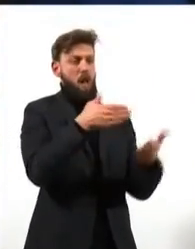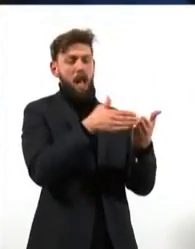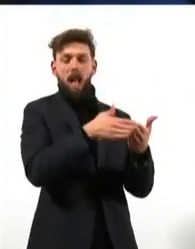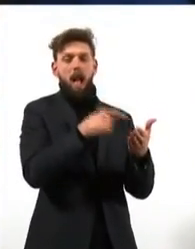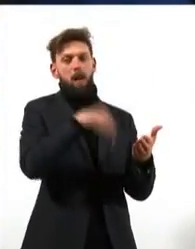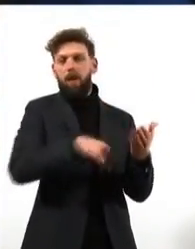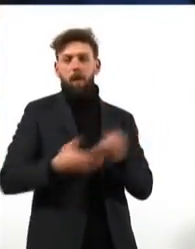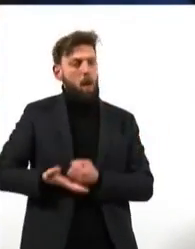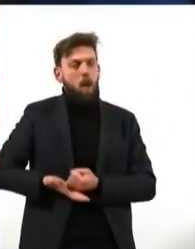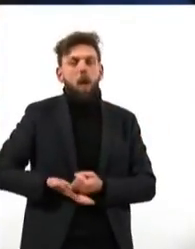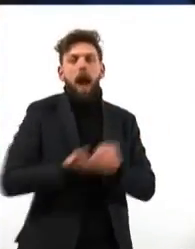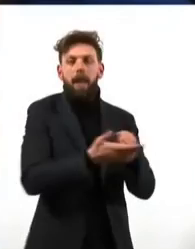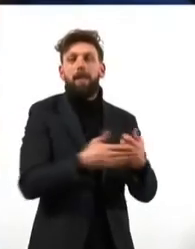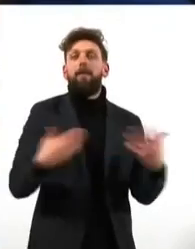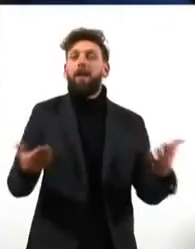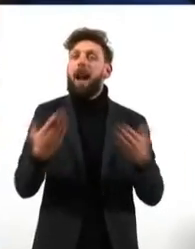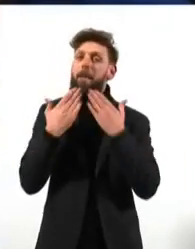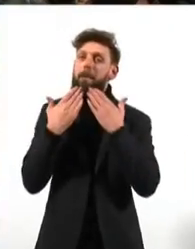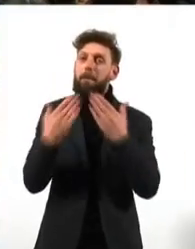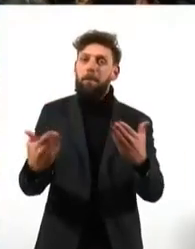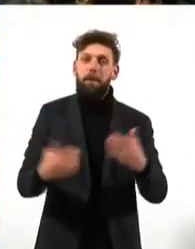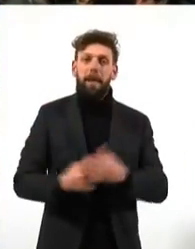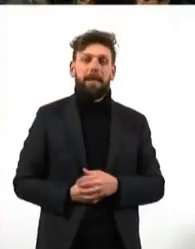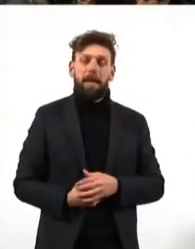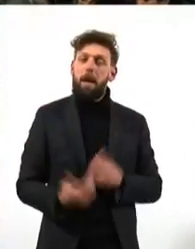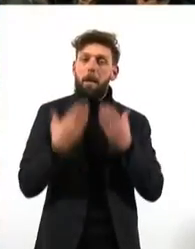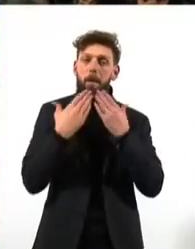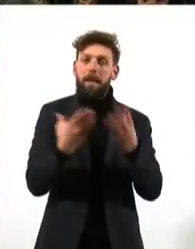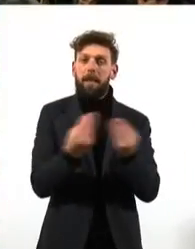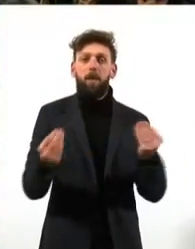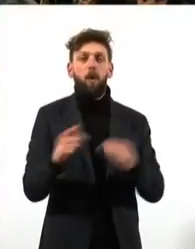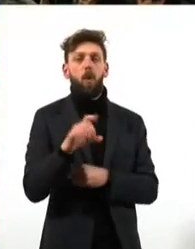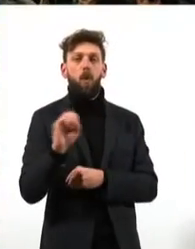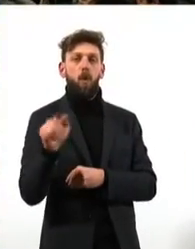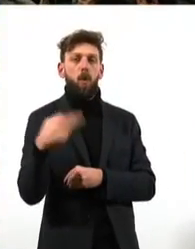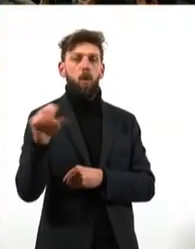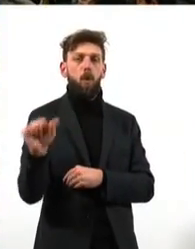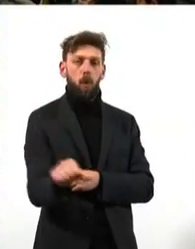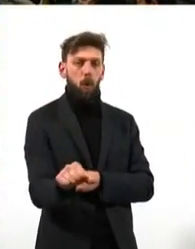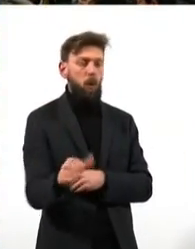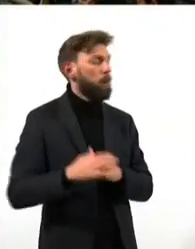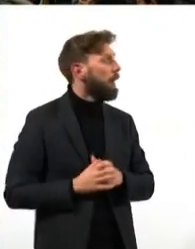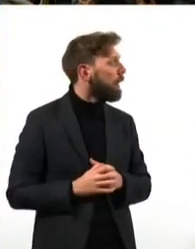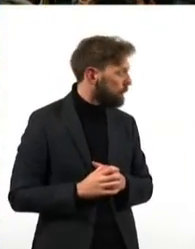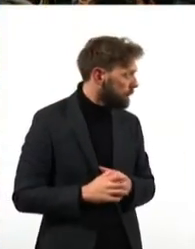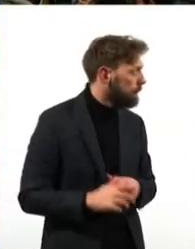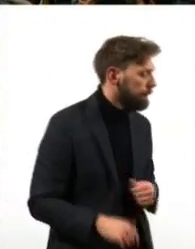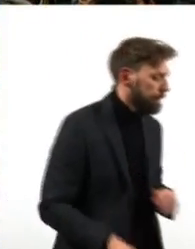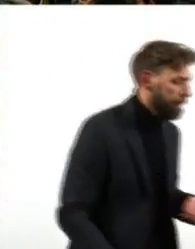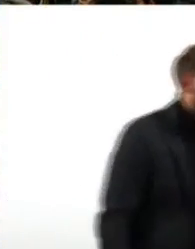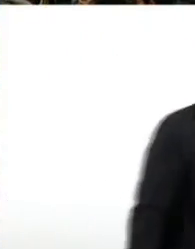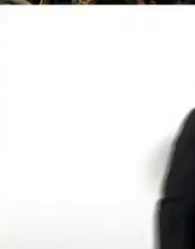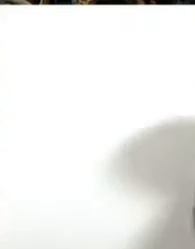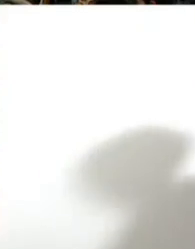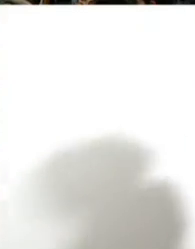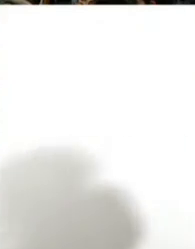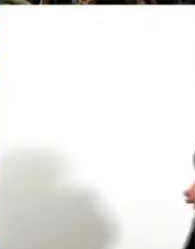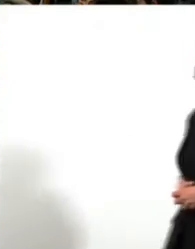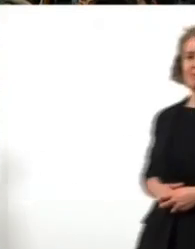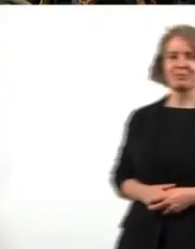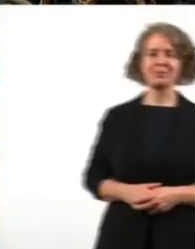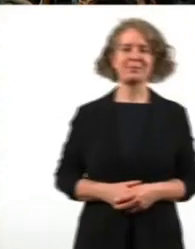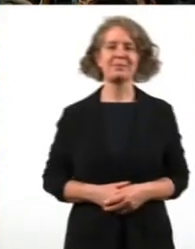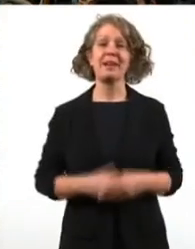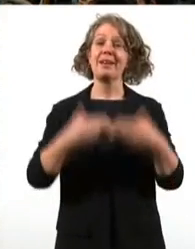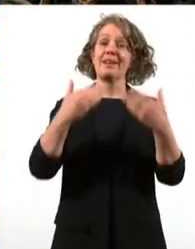eux. Voilà, merci. Merci beaucoup, Luna. Je propose sur cette note à la fois outre-mer et un peu positive sur